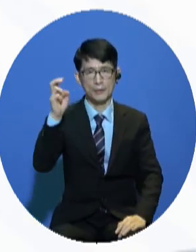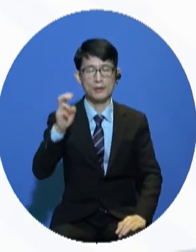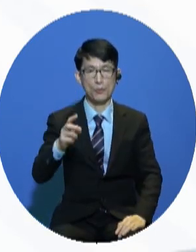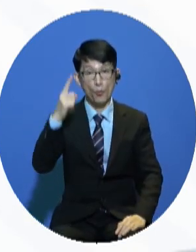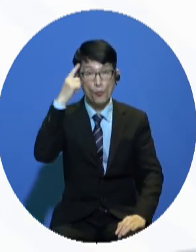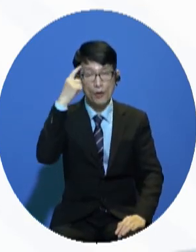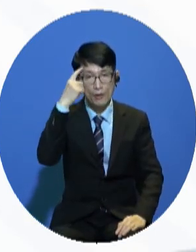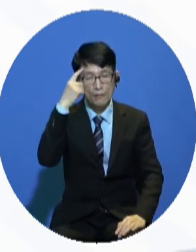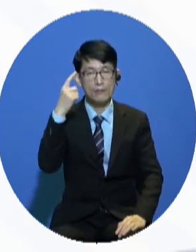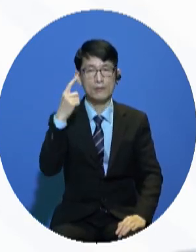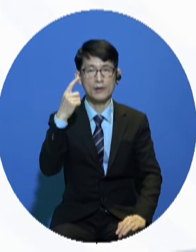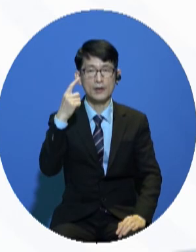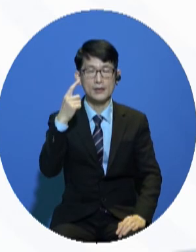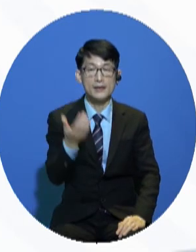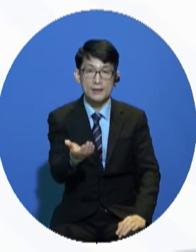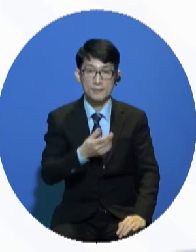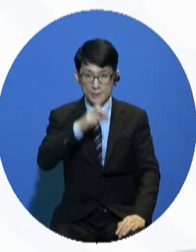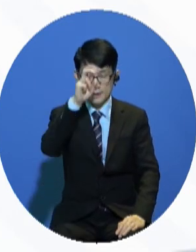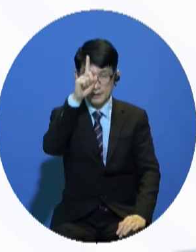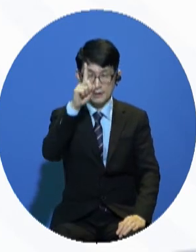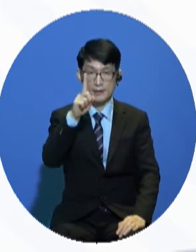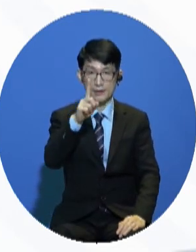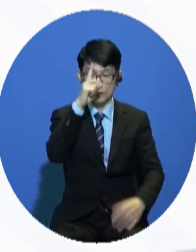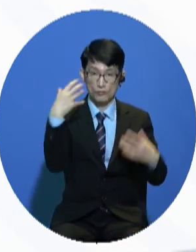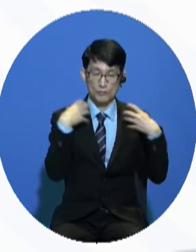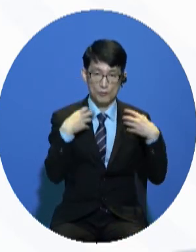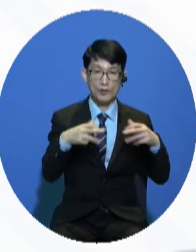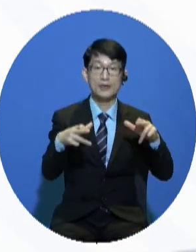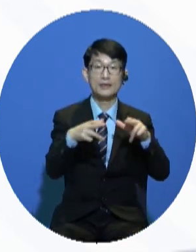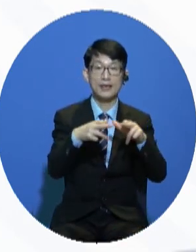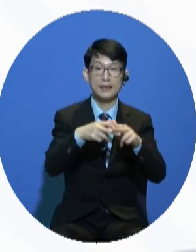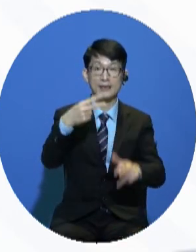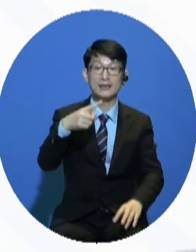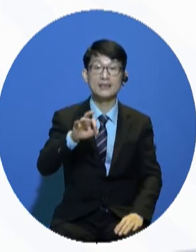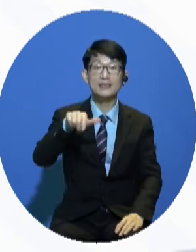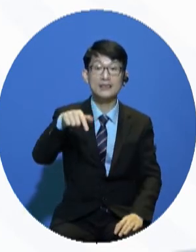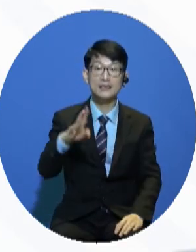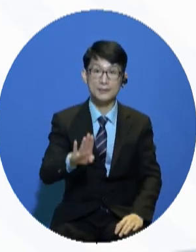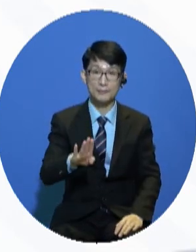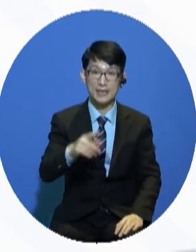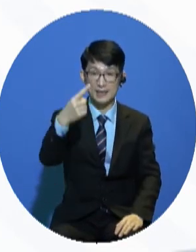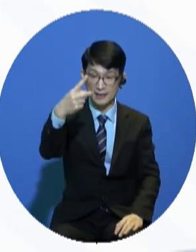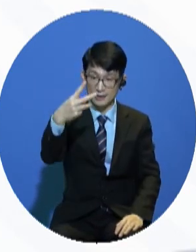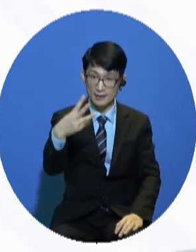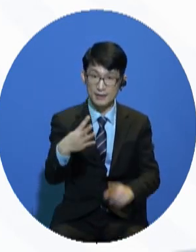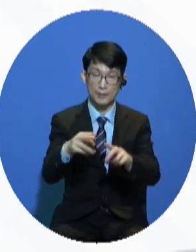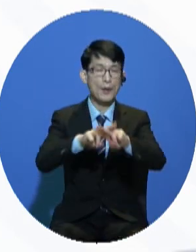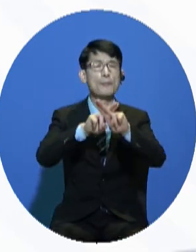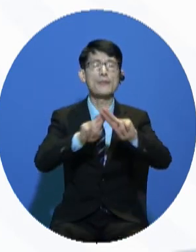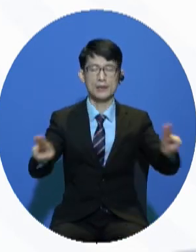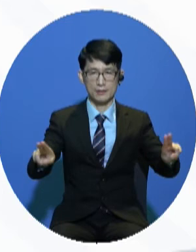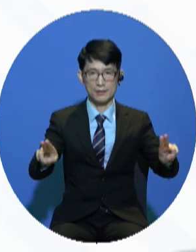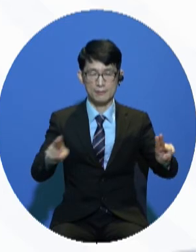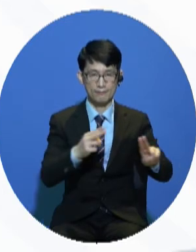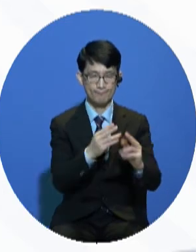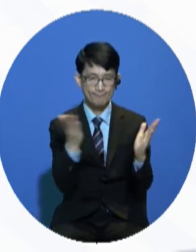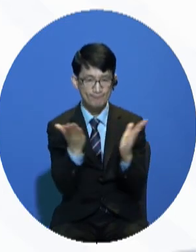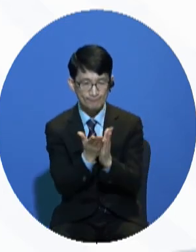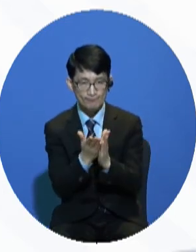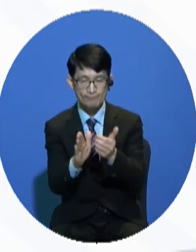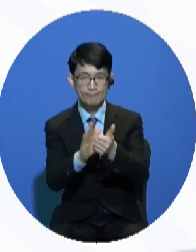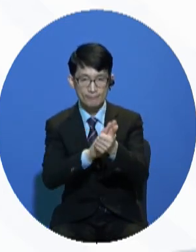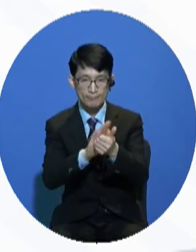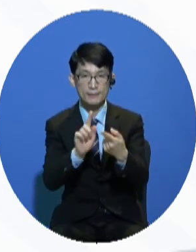이미 정부가 그 장애 등급제 개편하면서 장애 등급제가 폐지되고 나서 맞춤형 복지 서비스를 새롭게 구축하는 그런